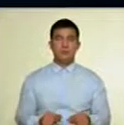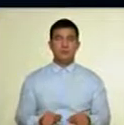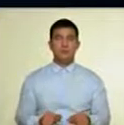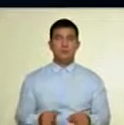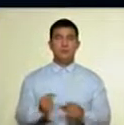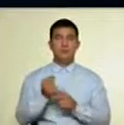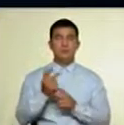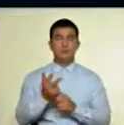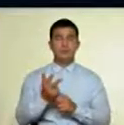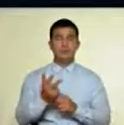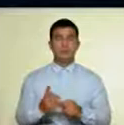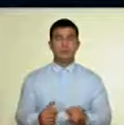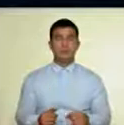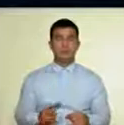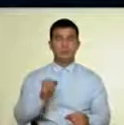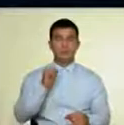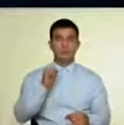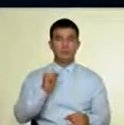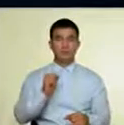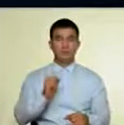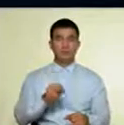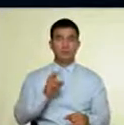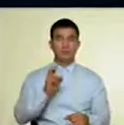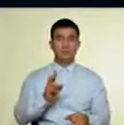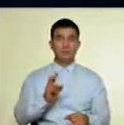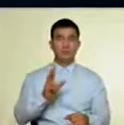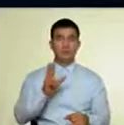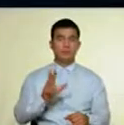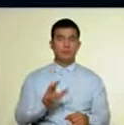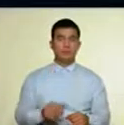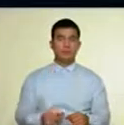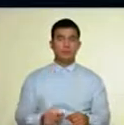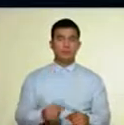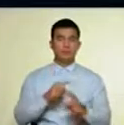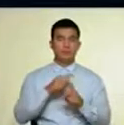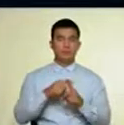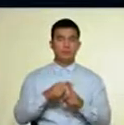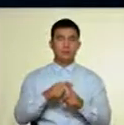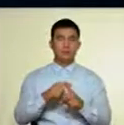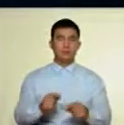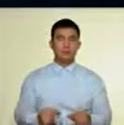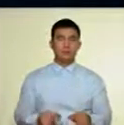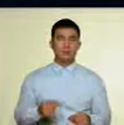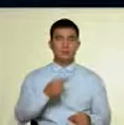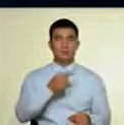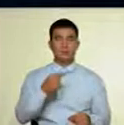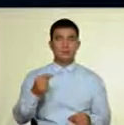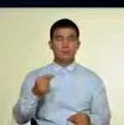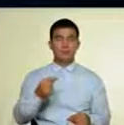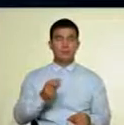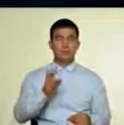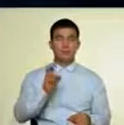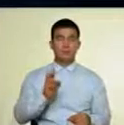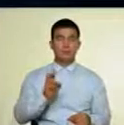13 A B kub plus minus